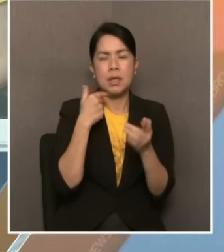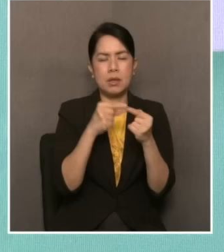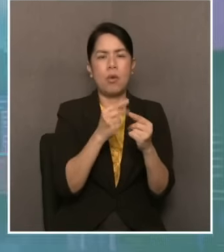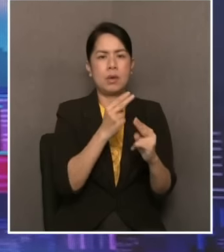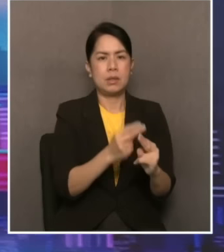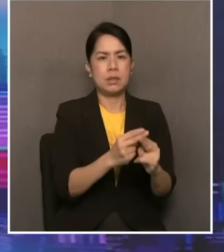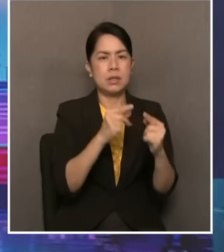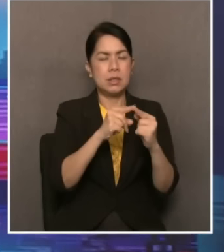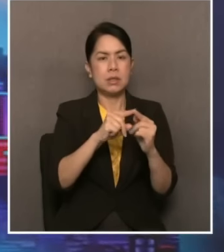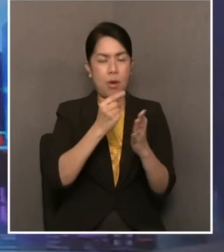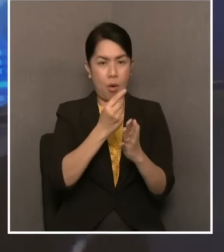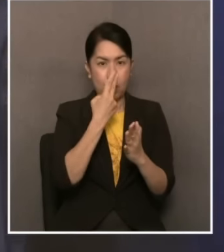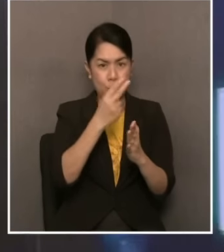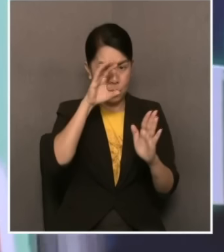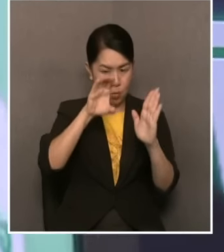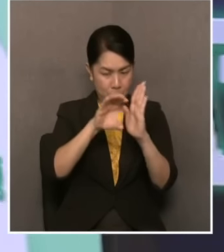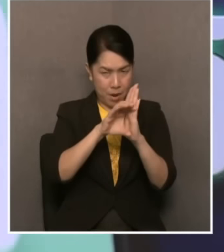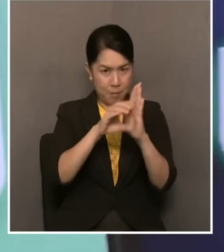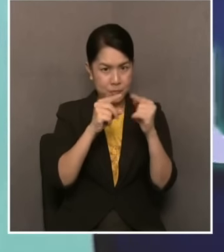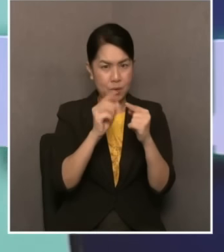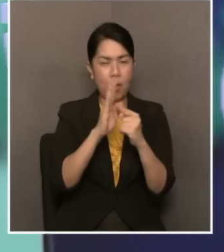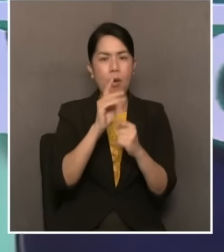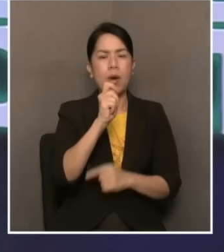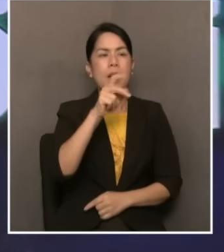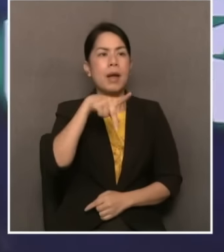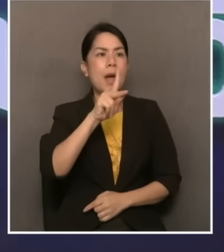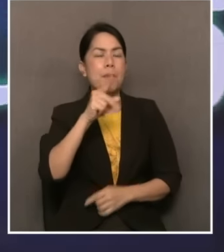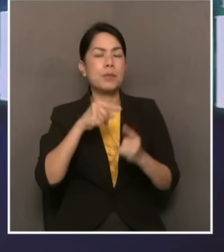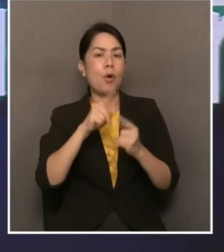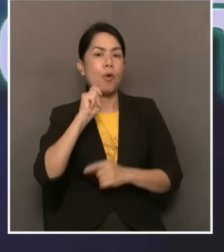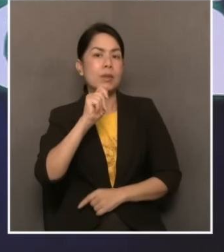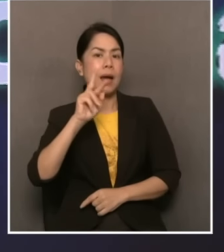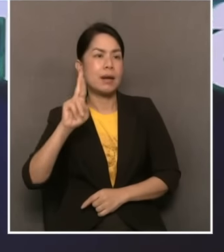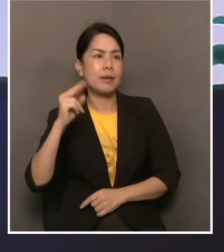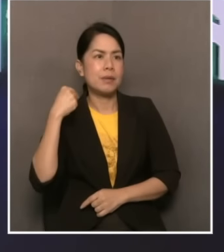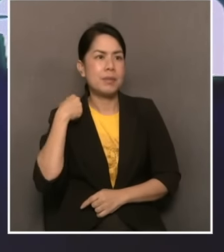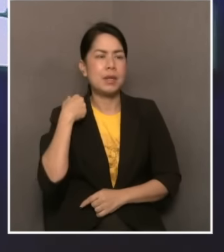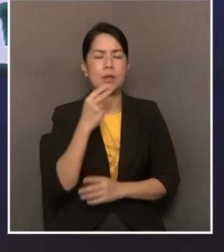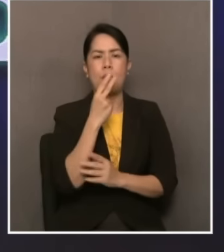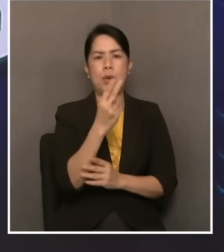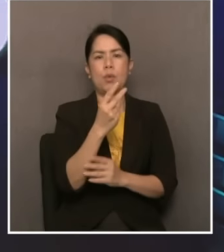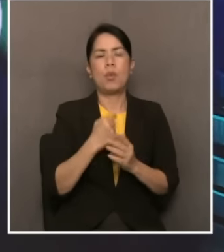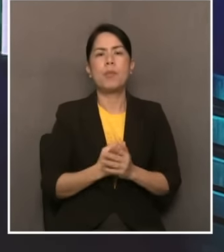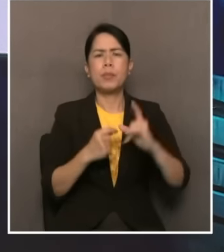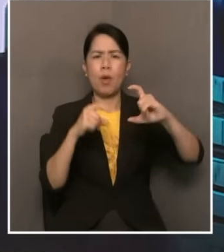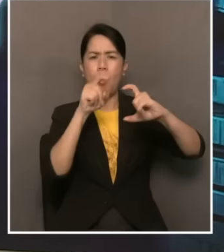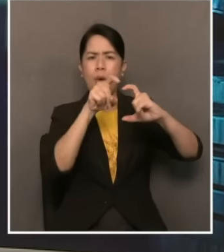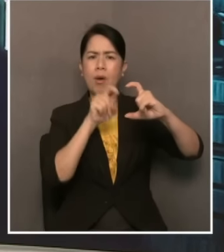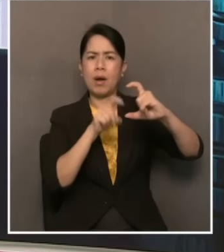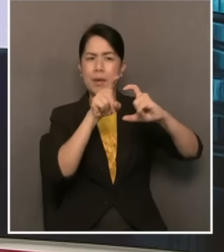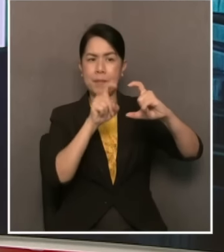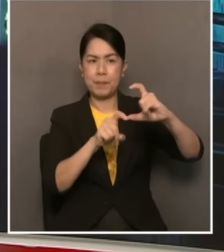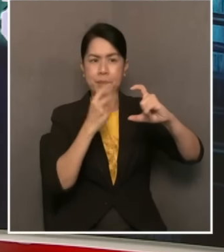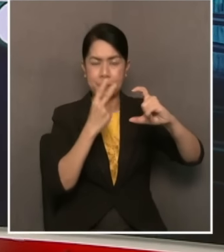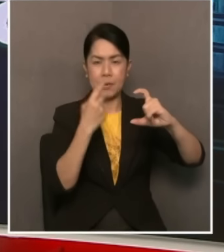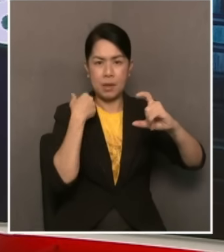องเพรฉนั้นวันนี้เด๋ยจะพาไปทำความรู้จักกันรวมถึงไปลงระเอีดขั้นตอนแตละขนตอนกันเลยนะคะ สำหร